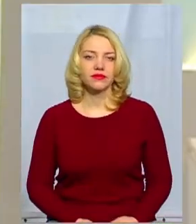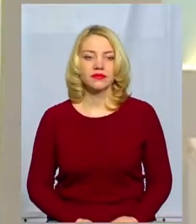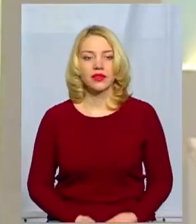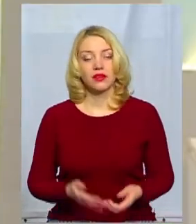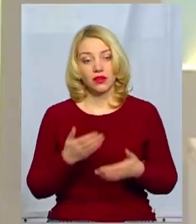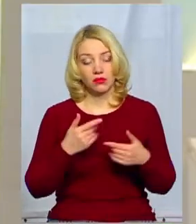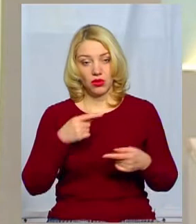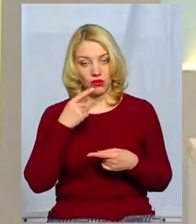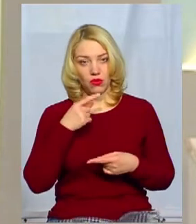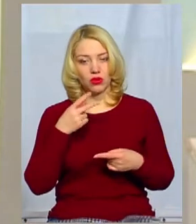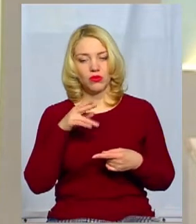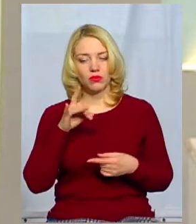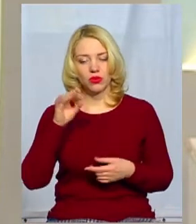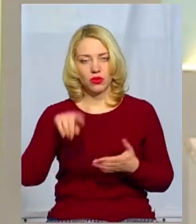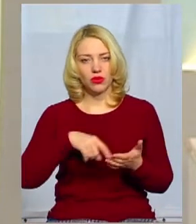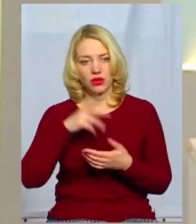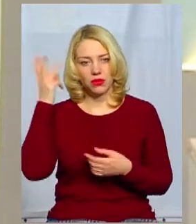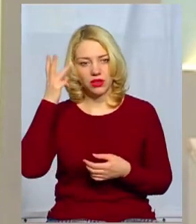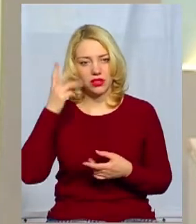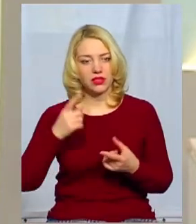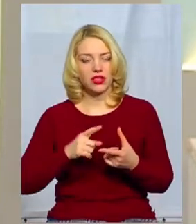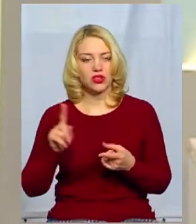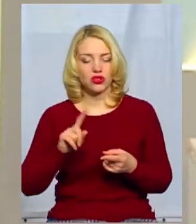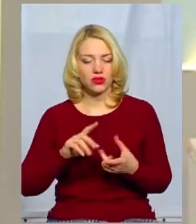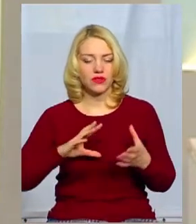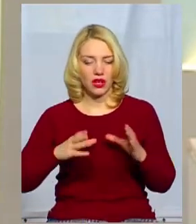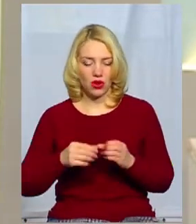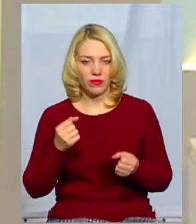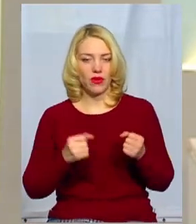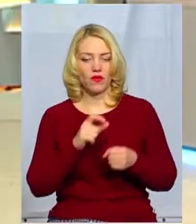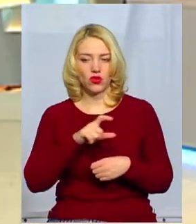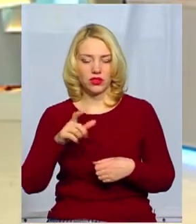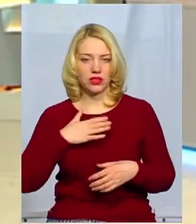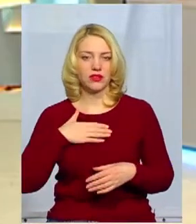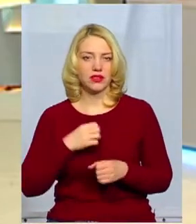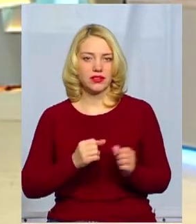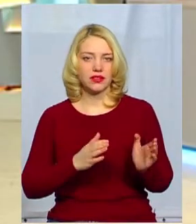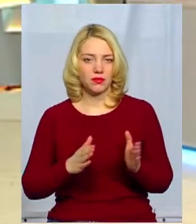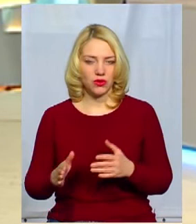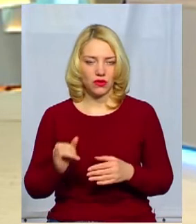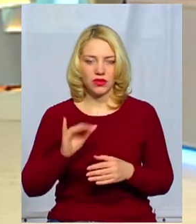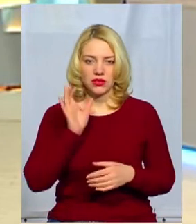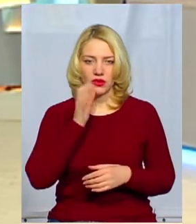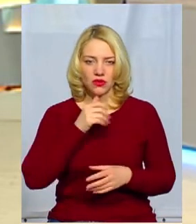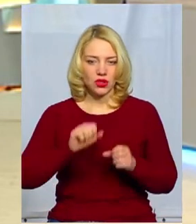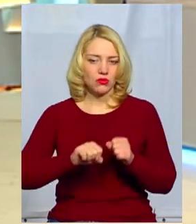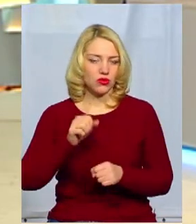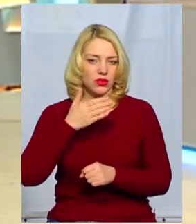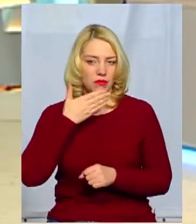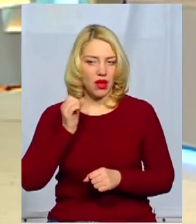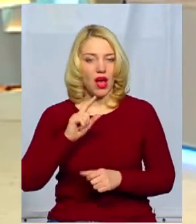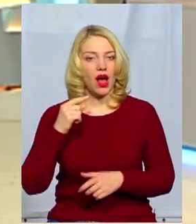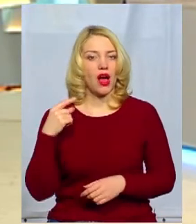Ми говоримо про Хмельницький, що загалом водії дисципліновані і серйозних порушень не буває. А як в